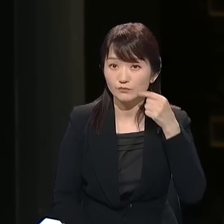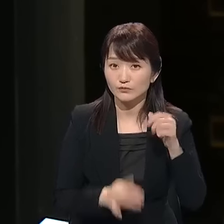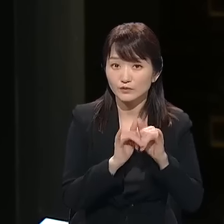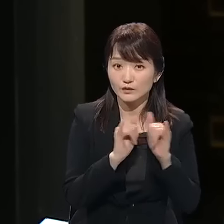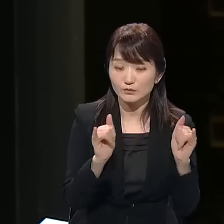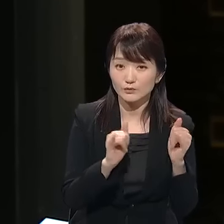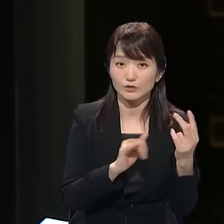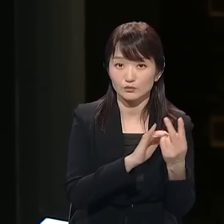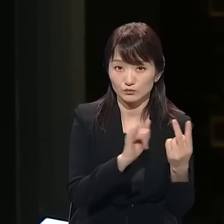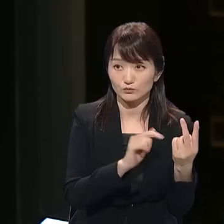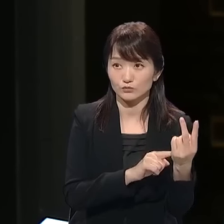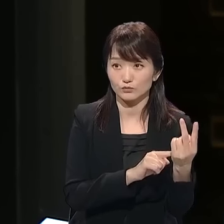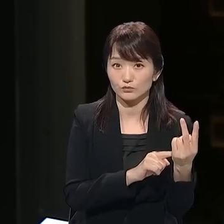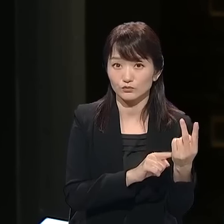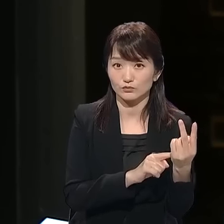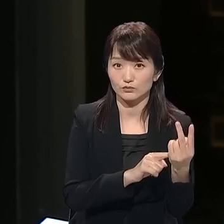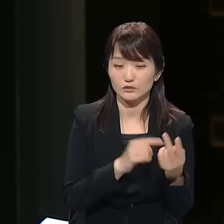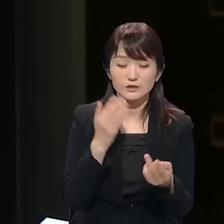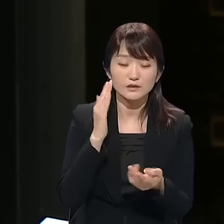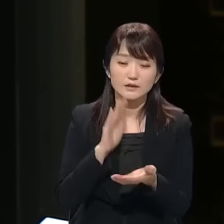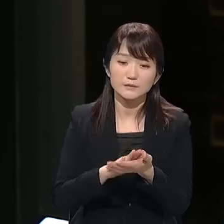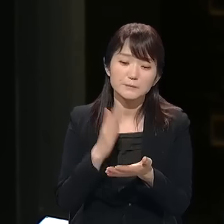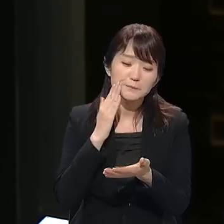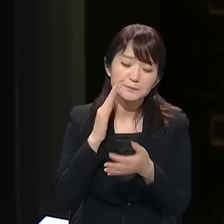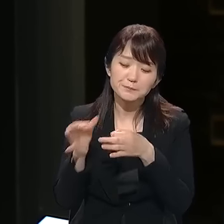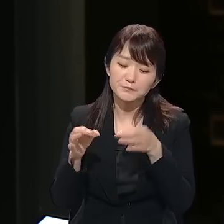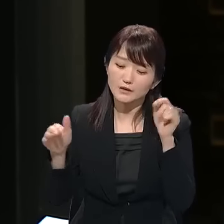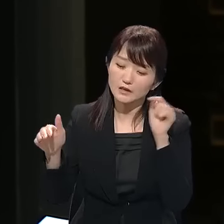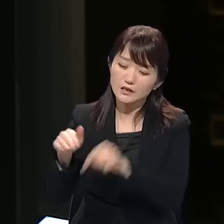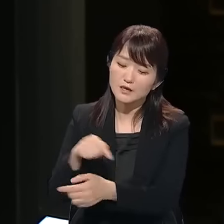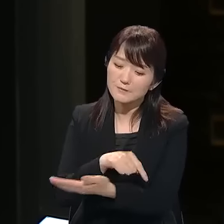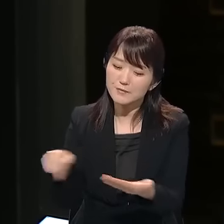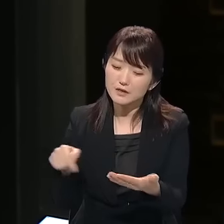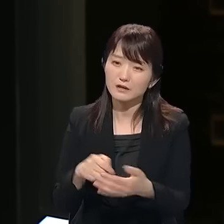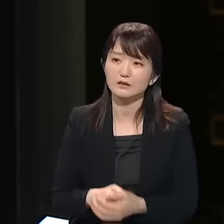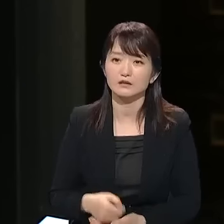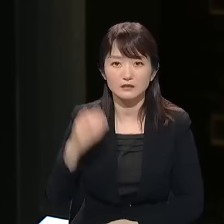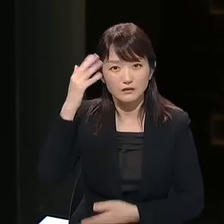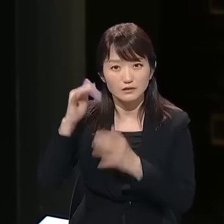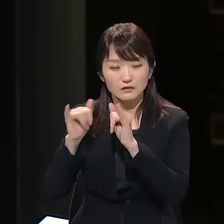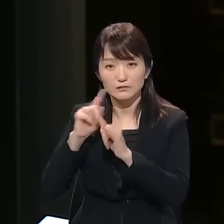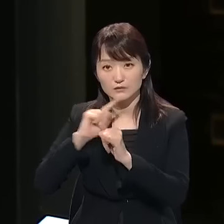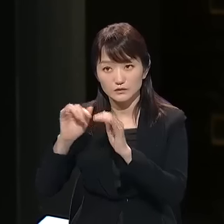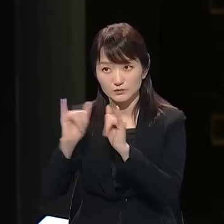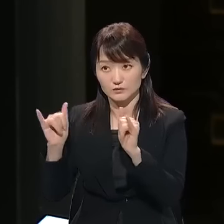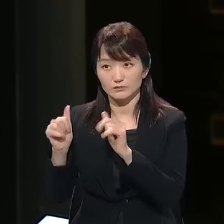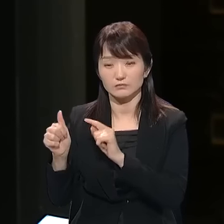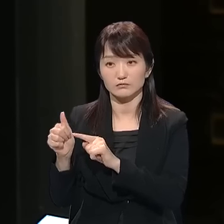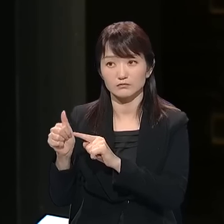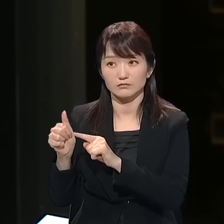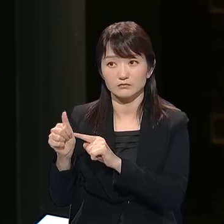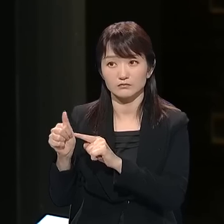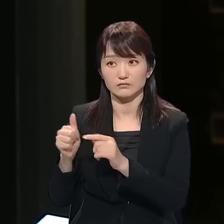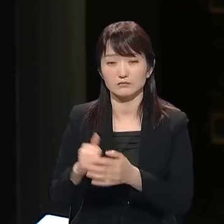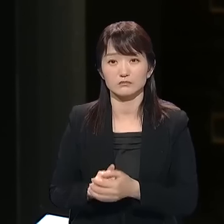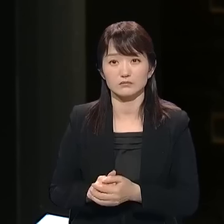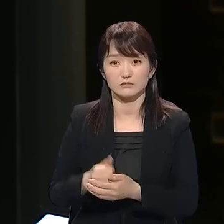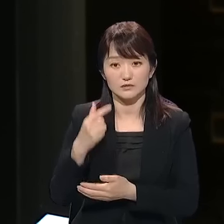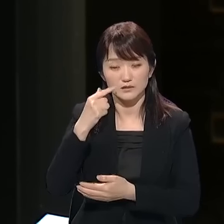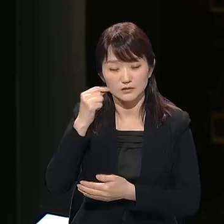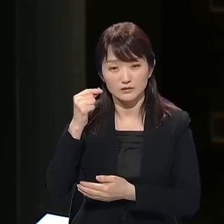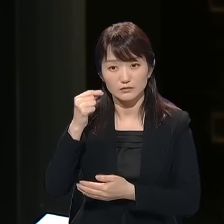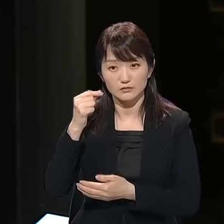관광객 두 분이 화장품 샵에서 봉변을 당하다 보니까 이 제보자, 한국인 제보자, 그러니까 한국인 제보자는 지금 일본에서 유학